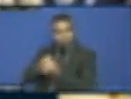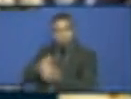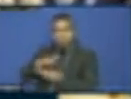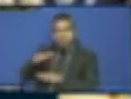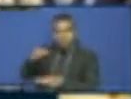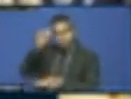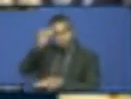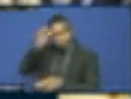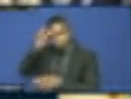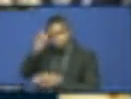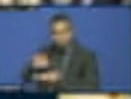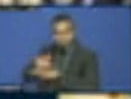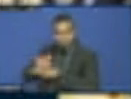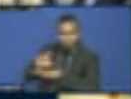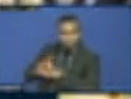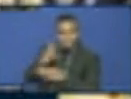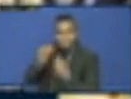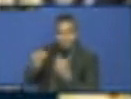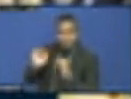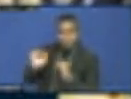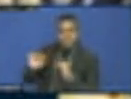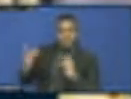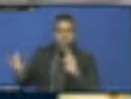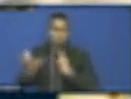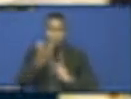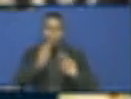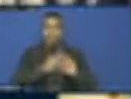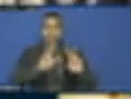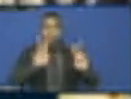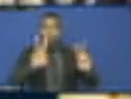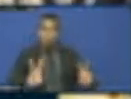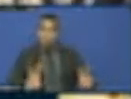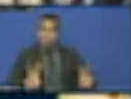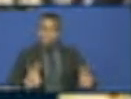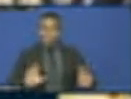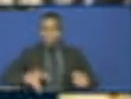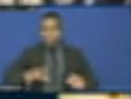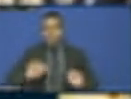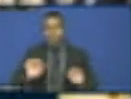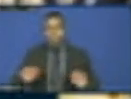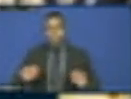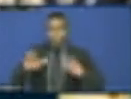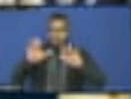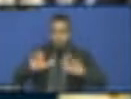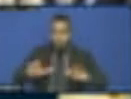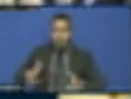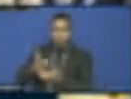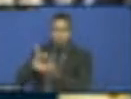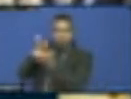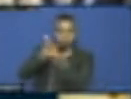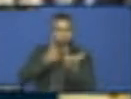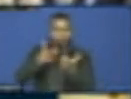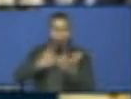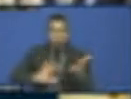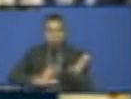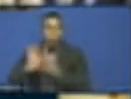'amélioration de la situation sécuritaire. C'est cet appel que je voudrais lancer. Merci à tous et vivement l